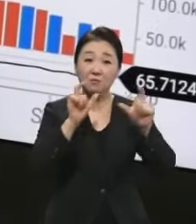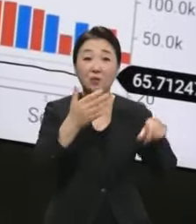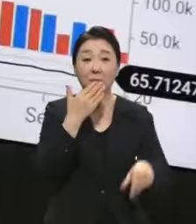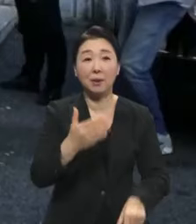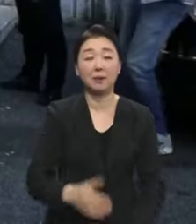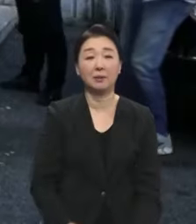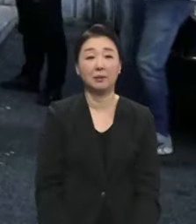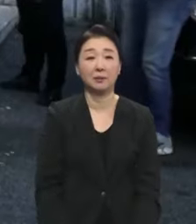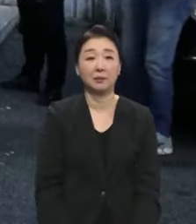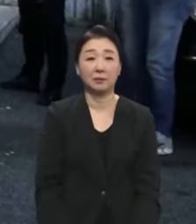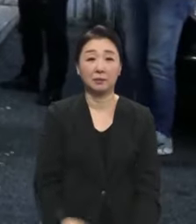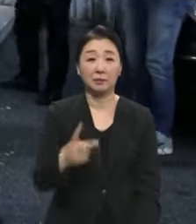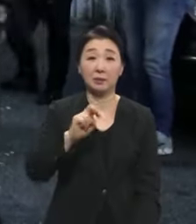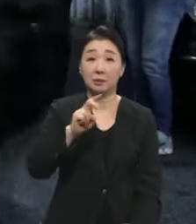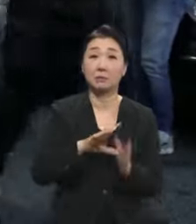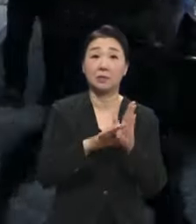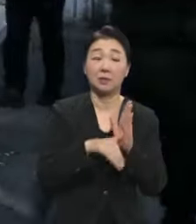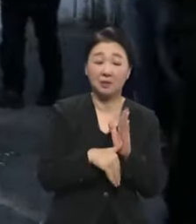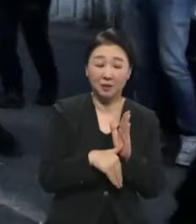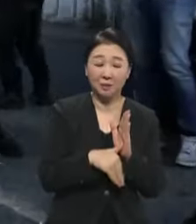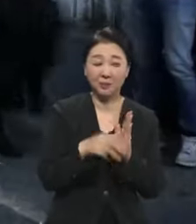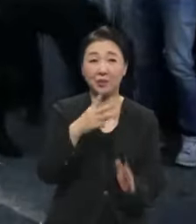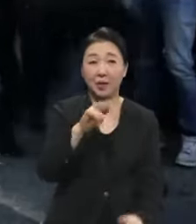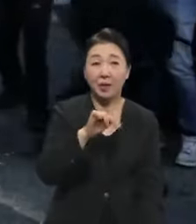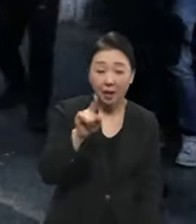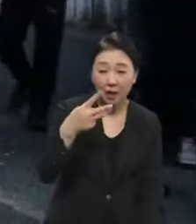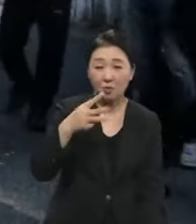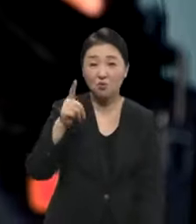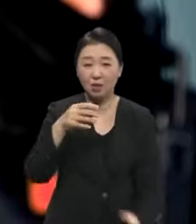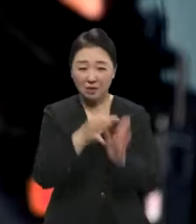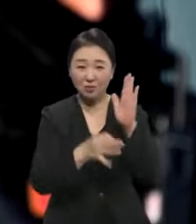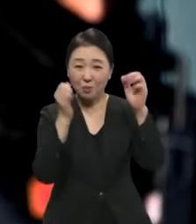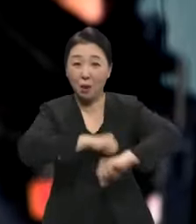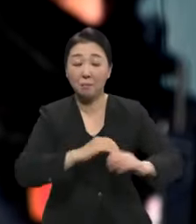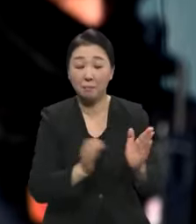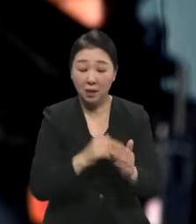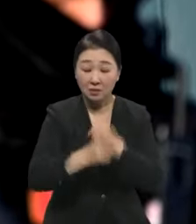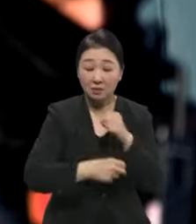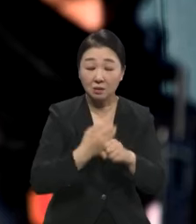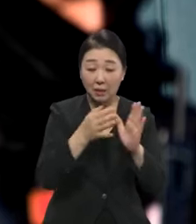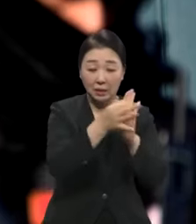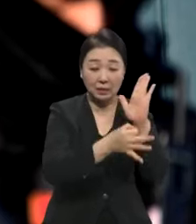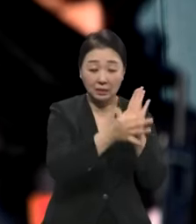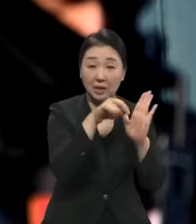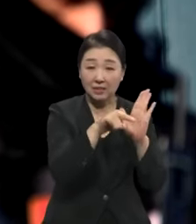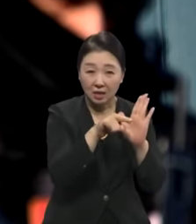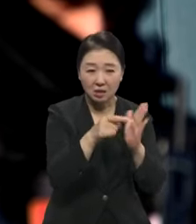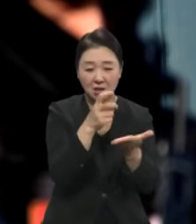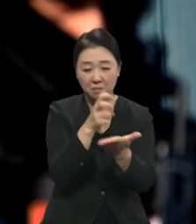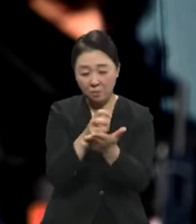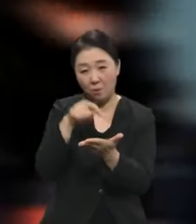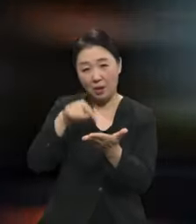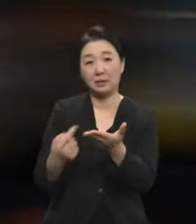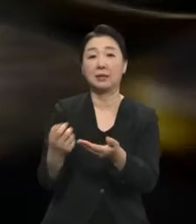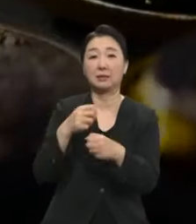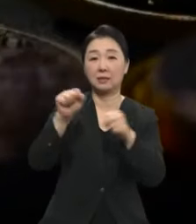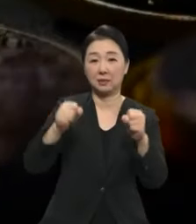겁니다. 2022년 테라 루나 사태 이후 2년 만에 가상자산이 일단 법 테두리 안으로